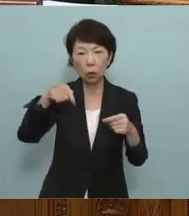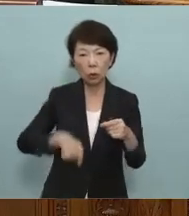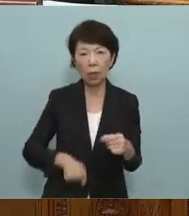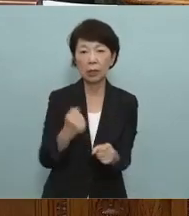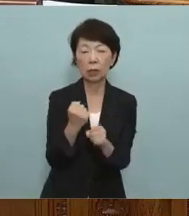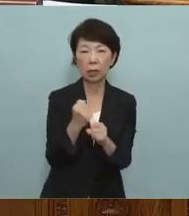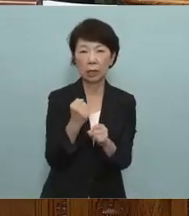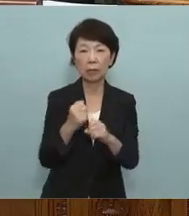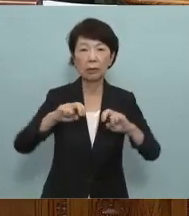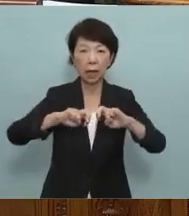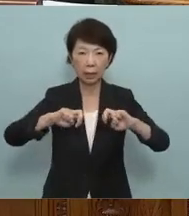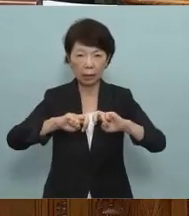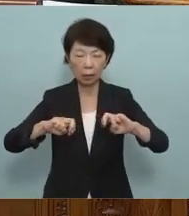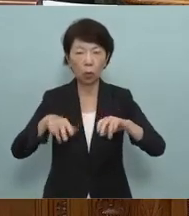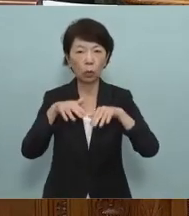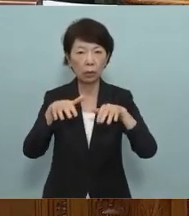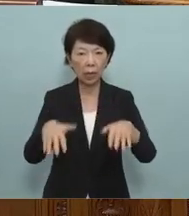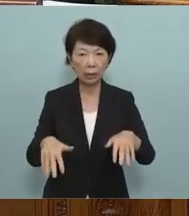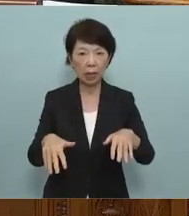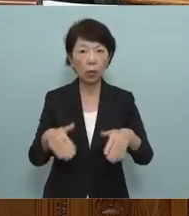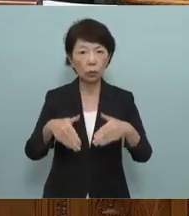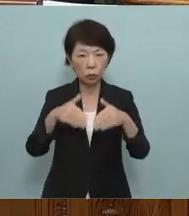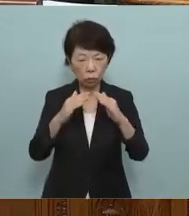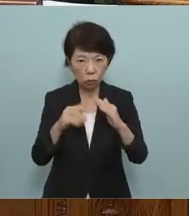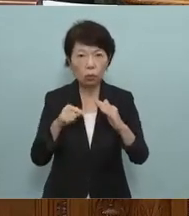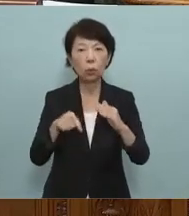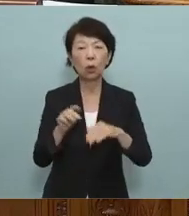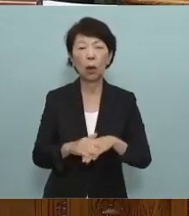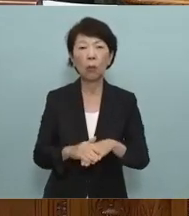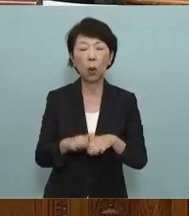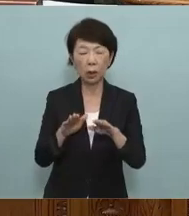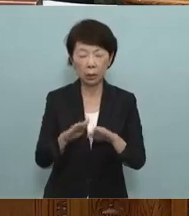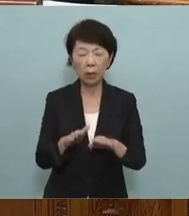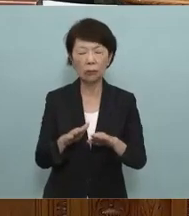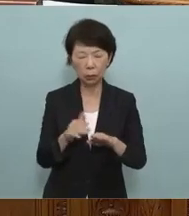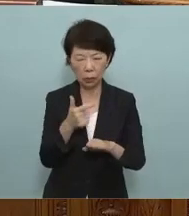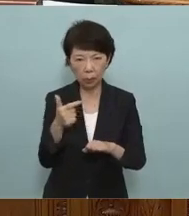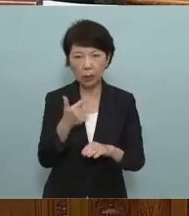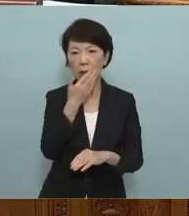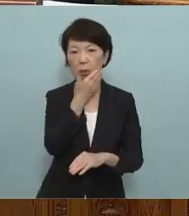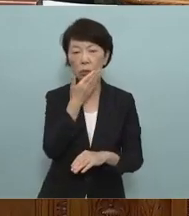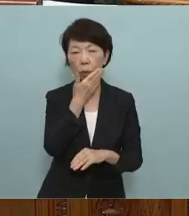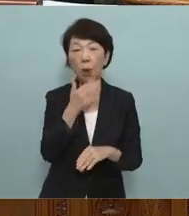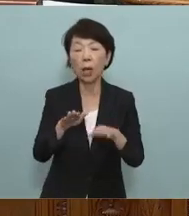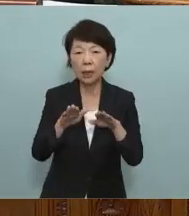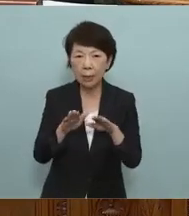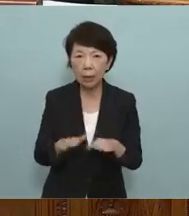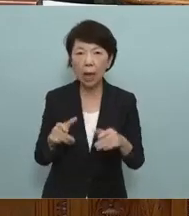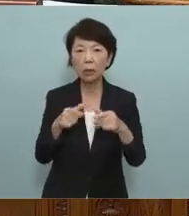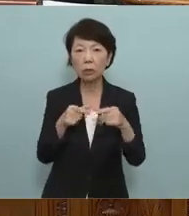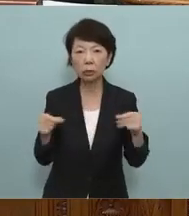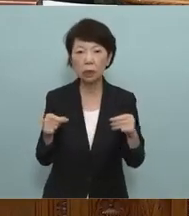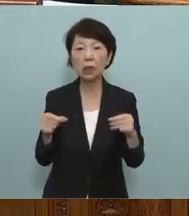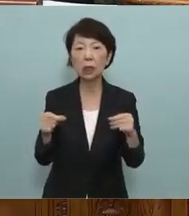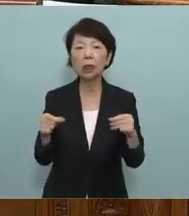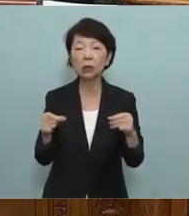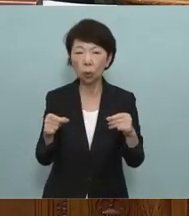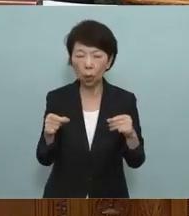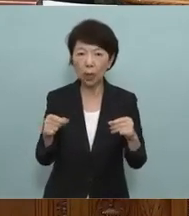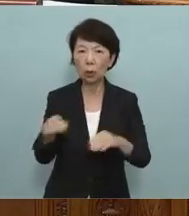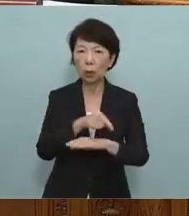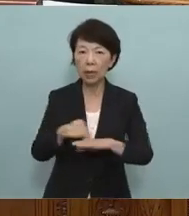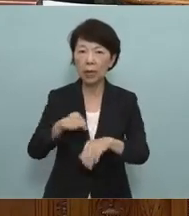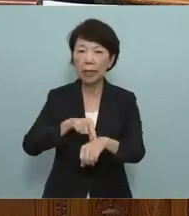における開発・生産体制を構築することは極めて重要であり、まさに今、国の戦略性が問